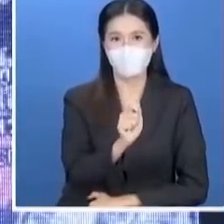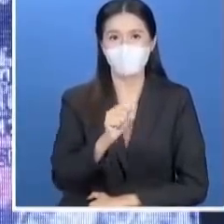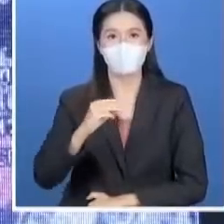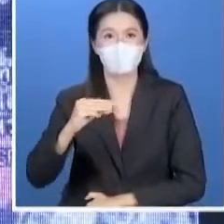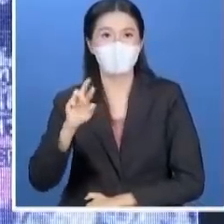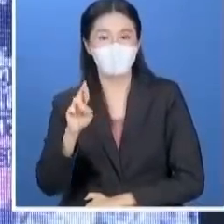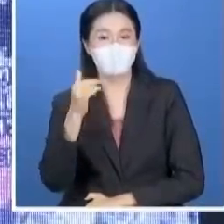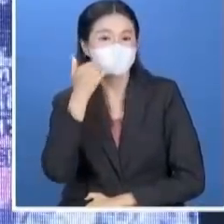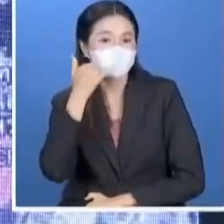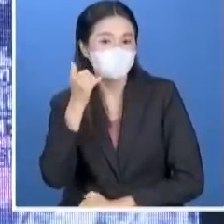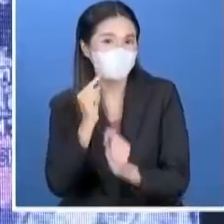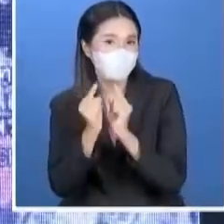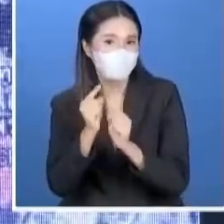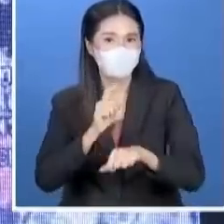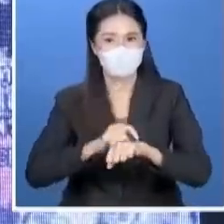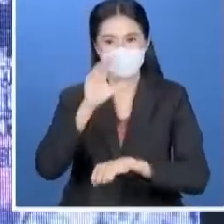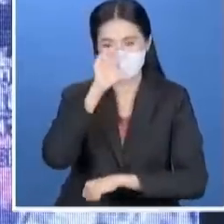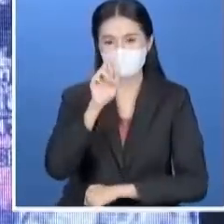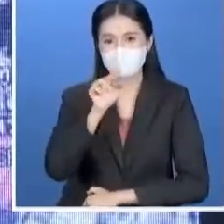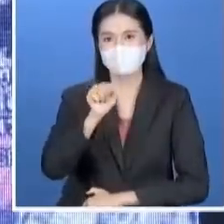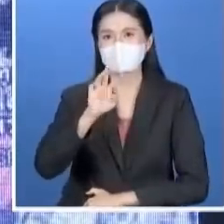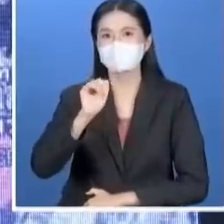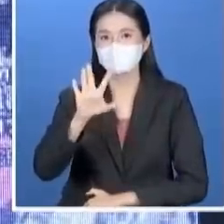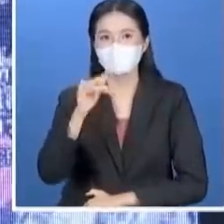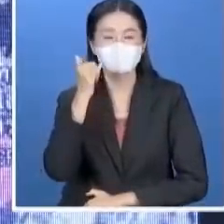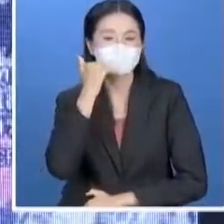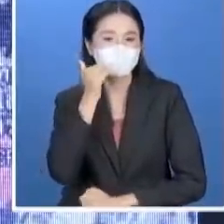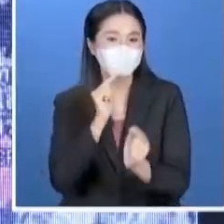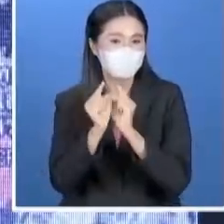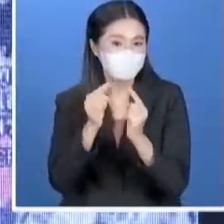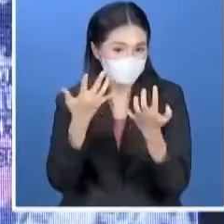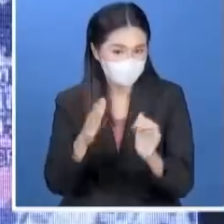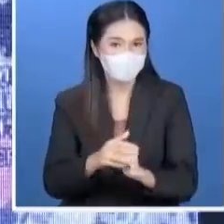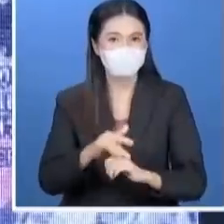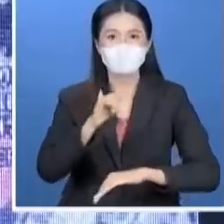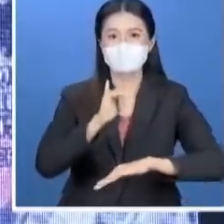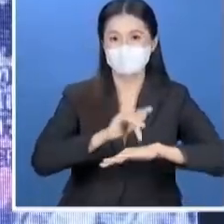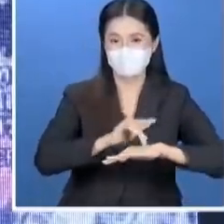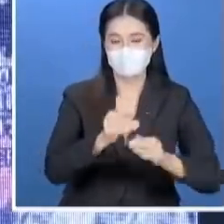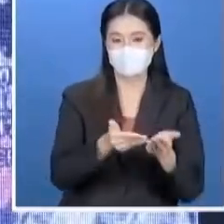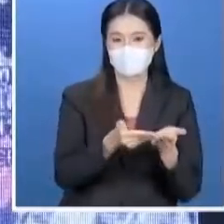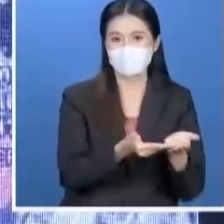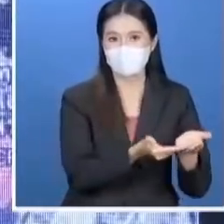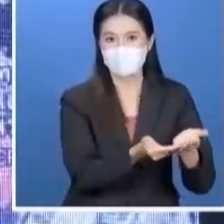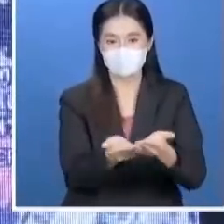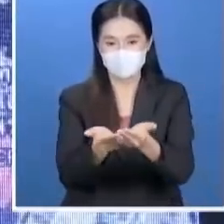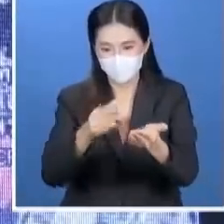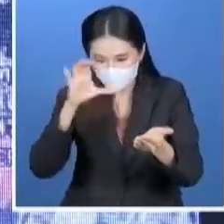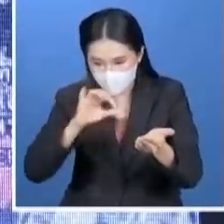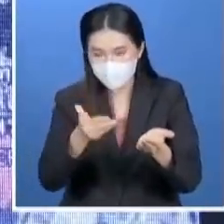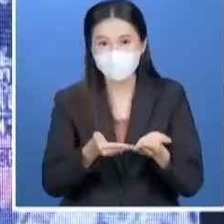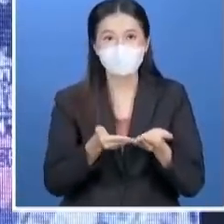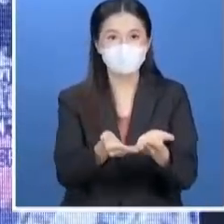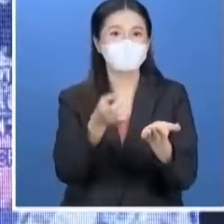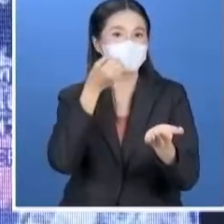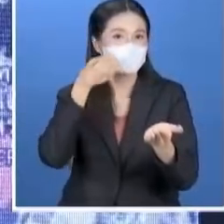จากนั้นเวลาเที่ยงคืน45นาทีหลังจากที่ทั้งสองติดต่อกันแล้ว GPS ของเรือได้เลิกวนค้นหาและขับมุ่ง